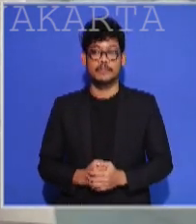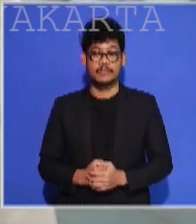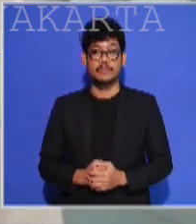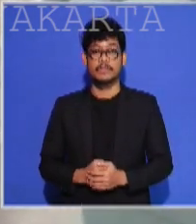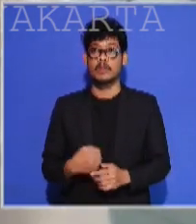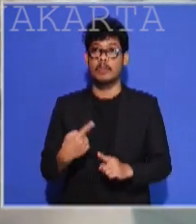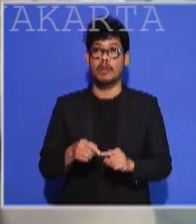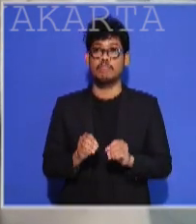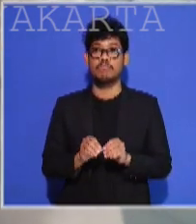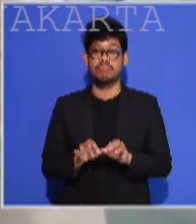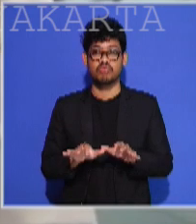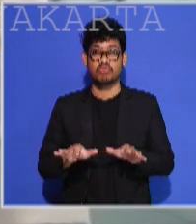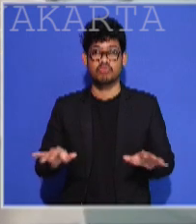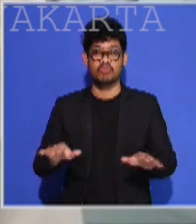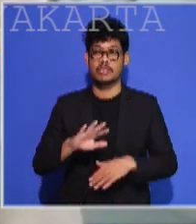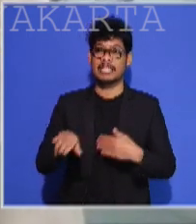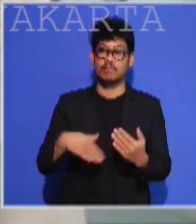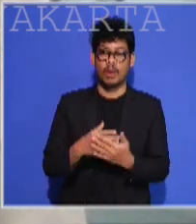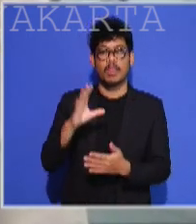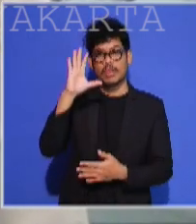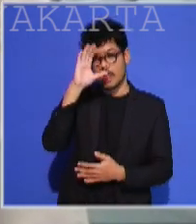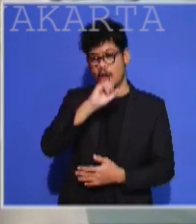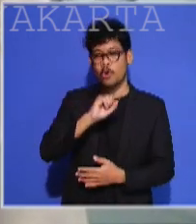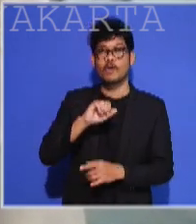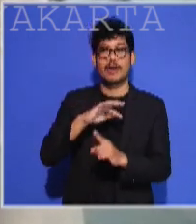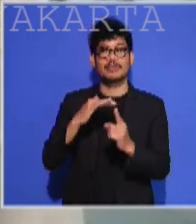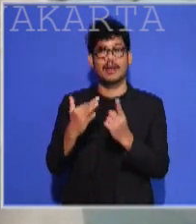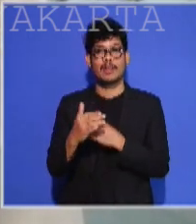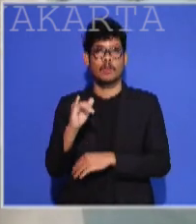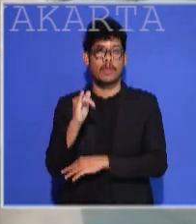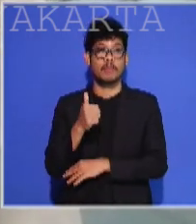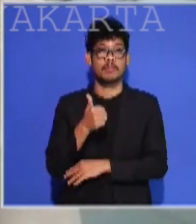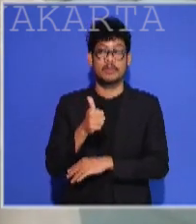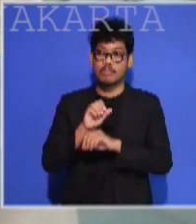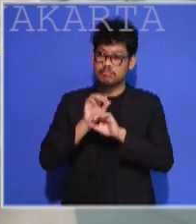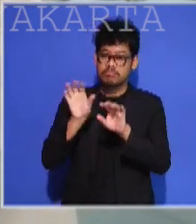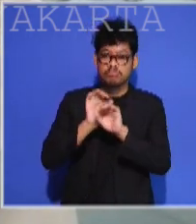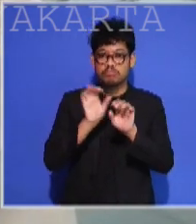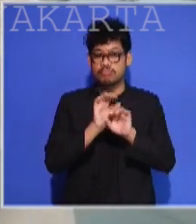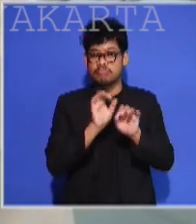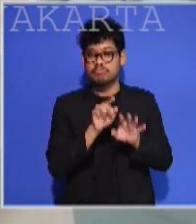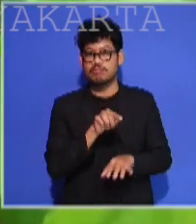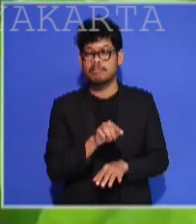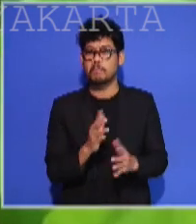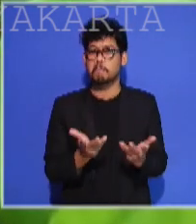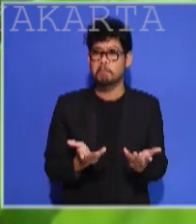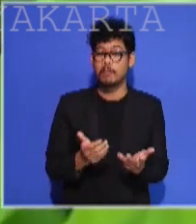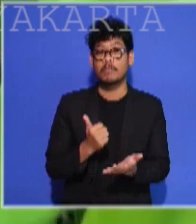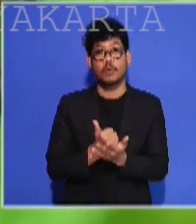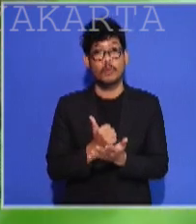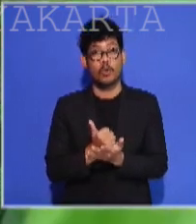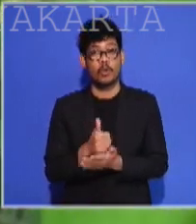mereka tahu persis sebagai warga Jogja ee bisa Menjelaskan asas tentang kebudayaan dan di